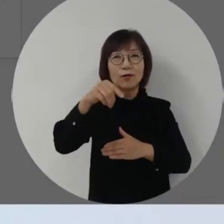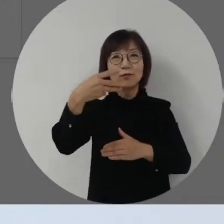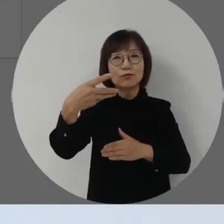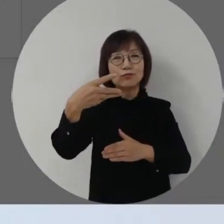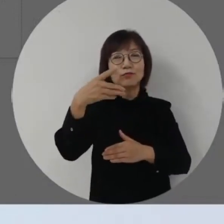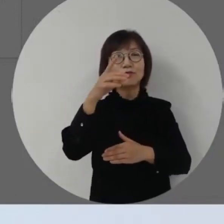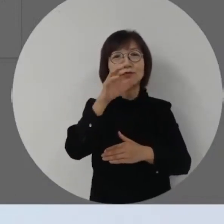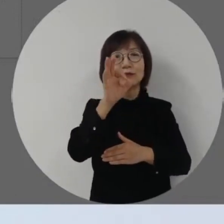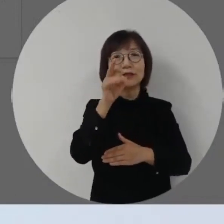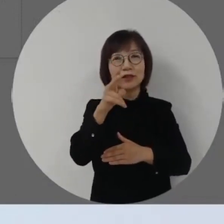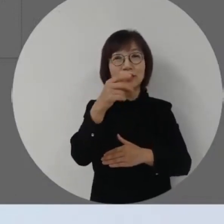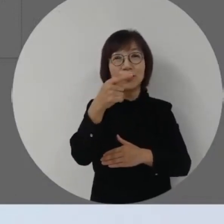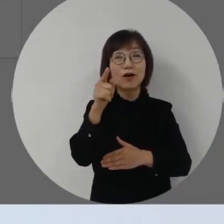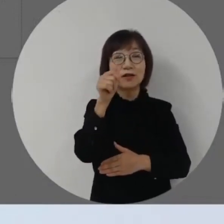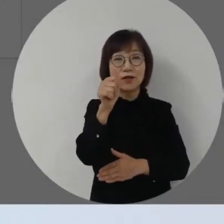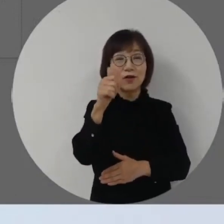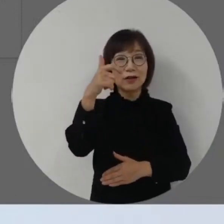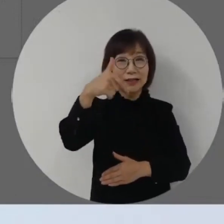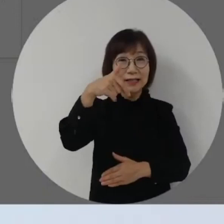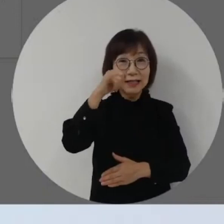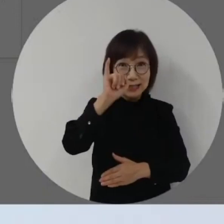됐으면 추가 클릭.